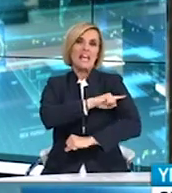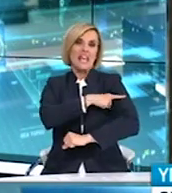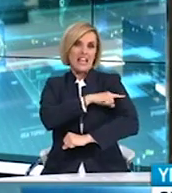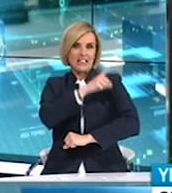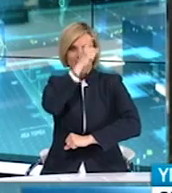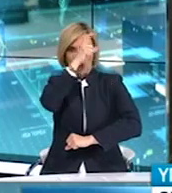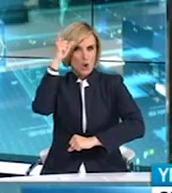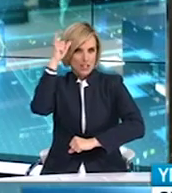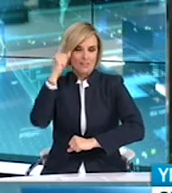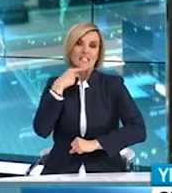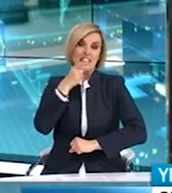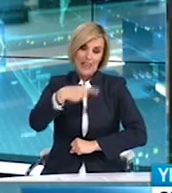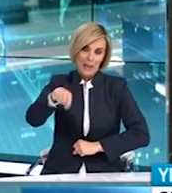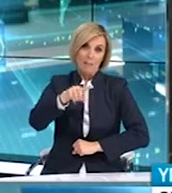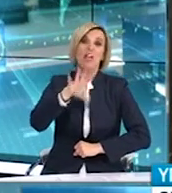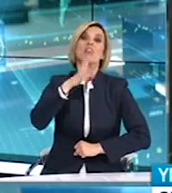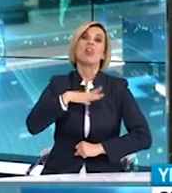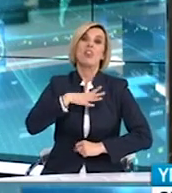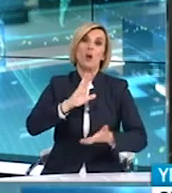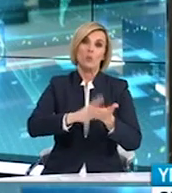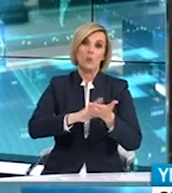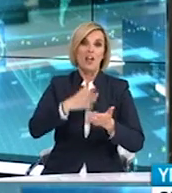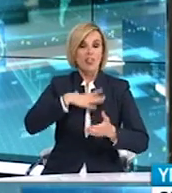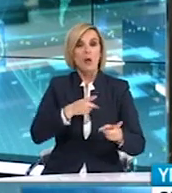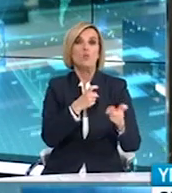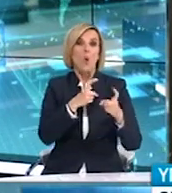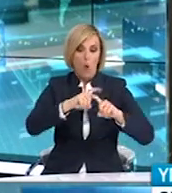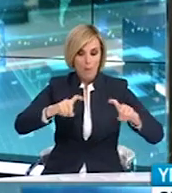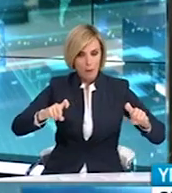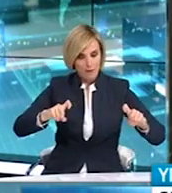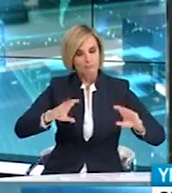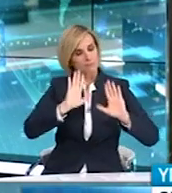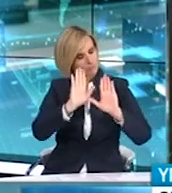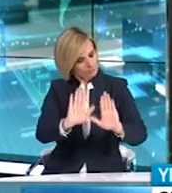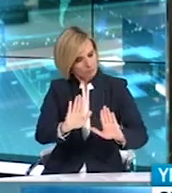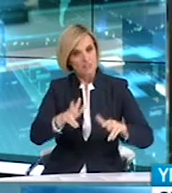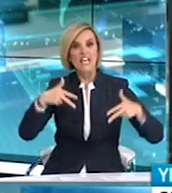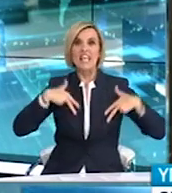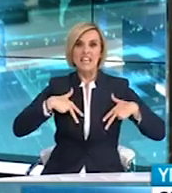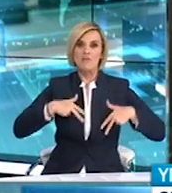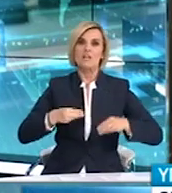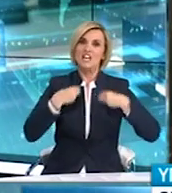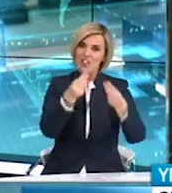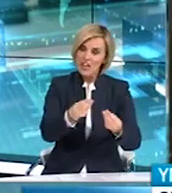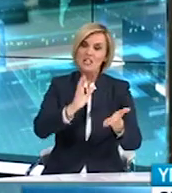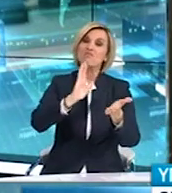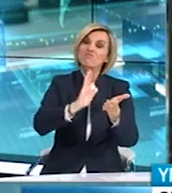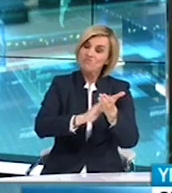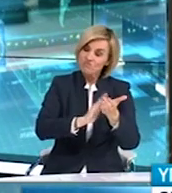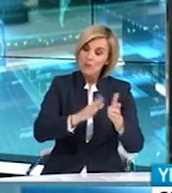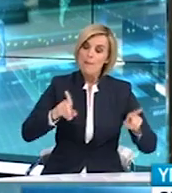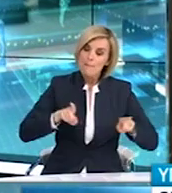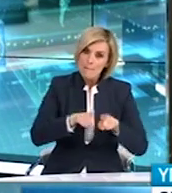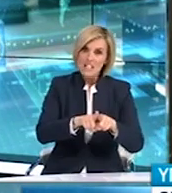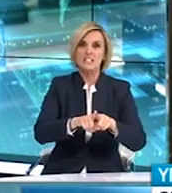το χειροκρότημά μας, αλλά ζητούν τα όπλα για να πολεμήσουν αυτή τη μάχη. Η κυβέρνηση θα δώσει και το χειροκρότημα και